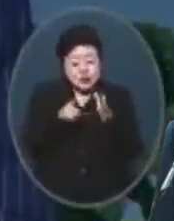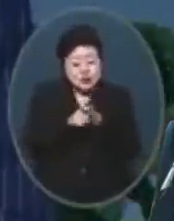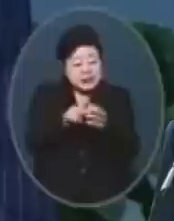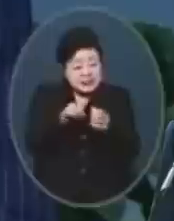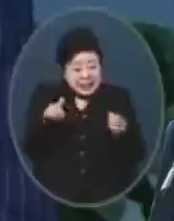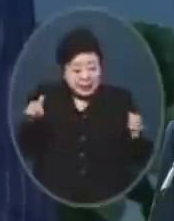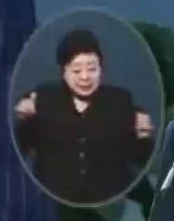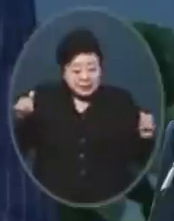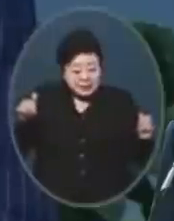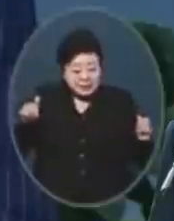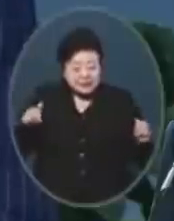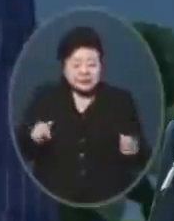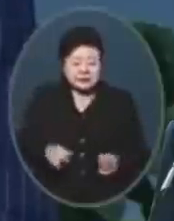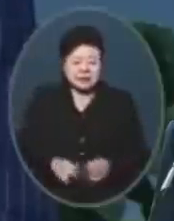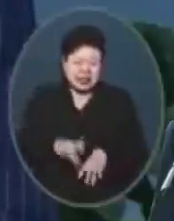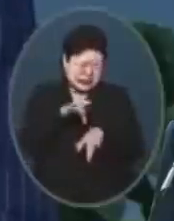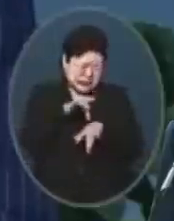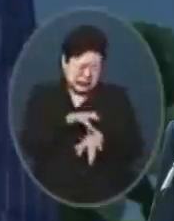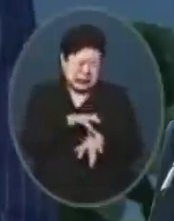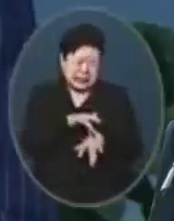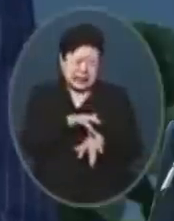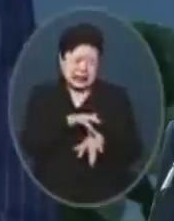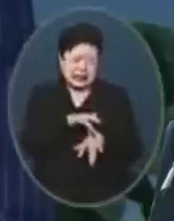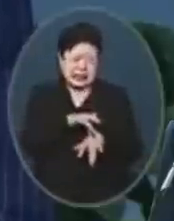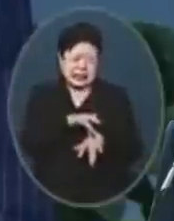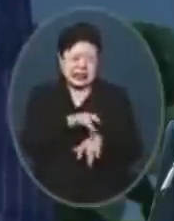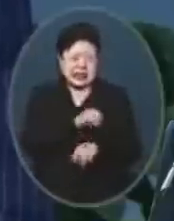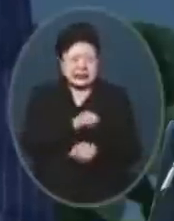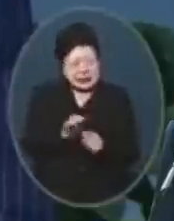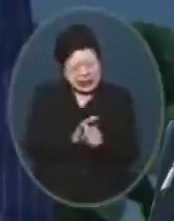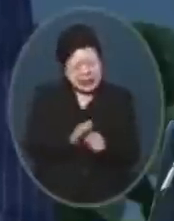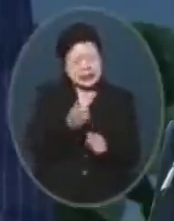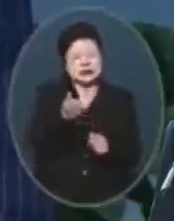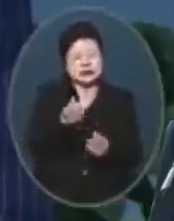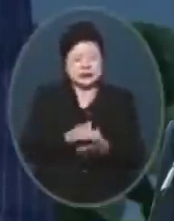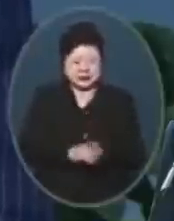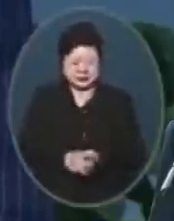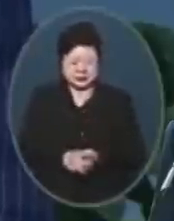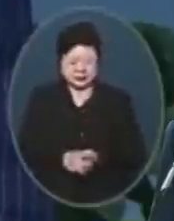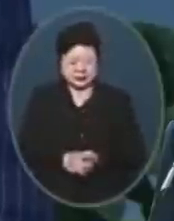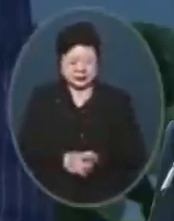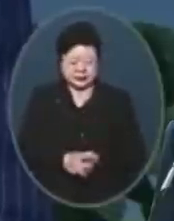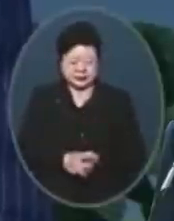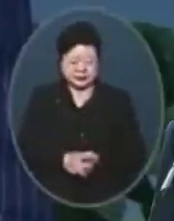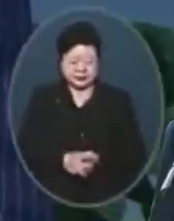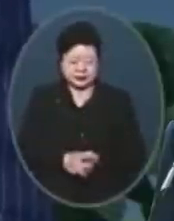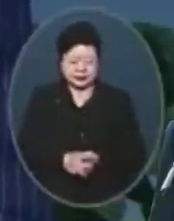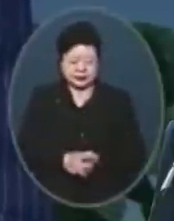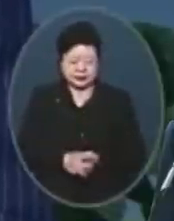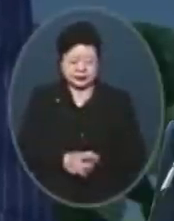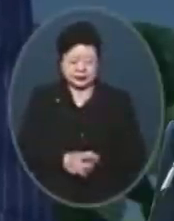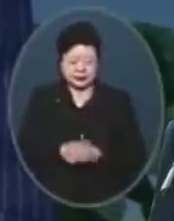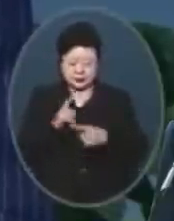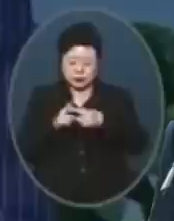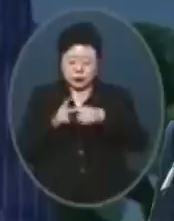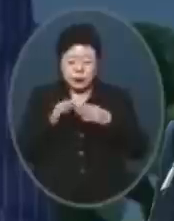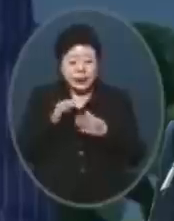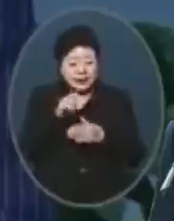사람들이 너무나 사탄에게 잘 대접을 해주고 살아오고 있습니다.